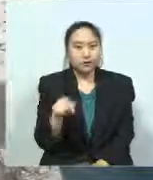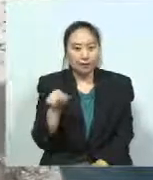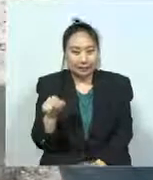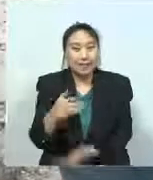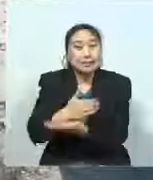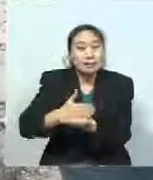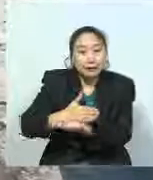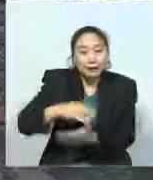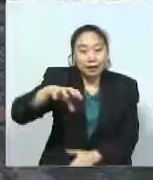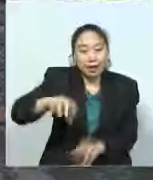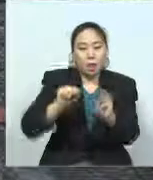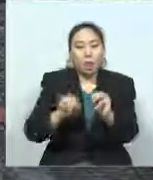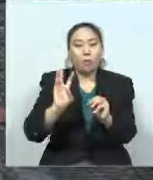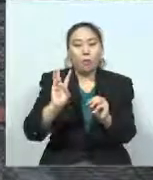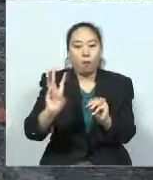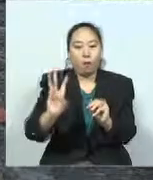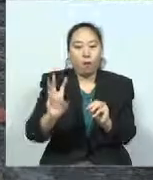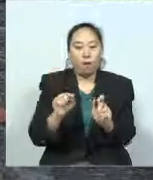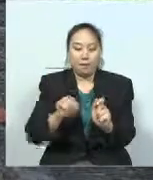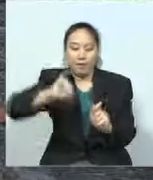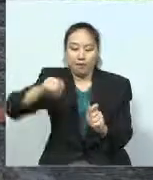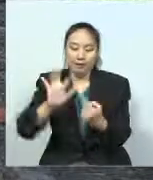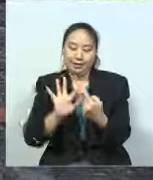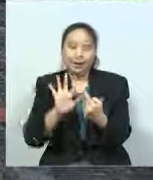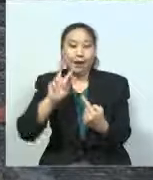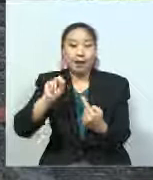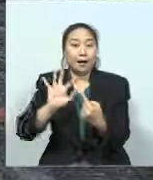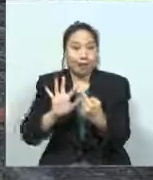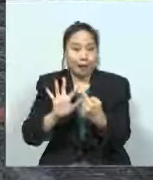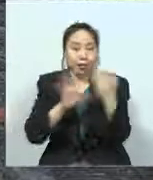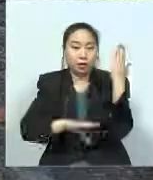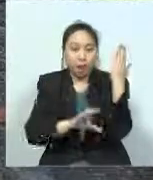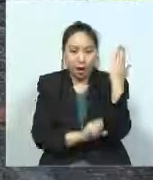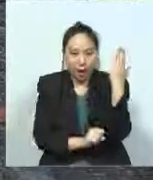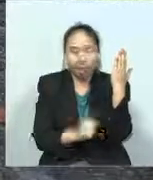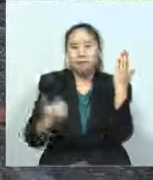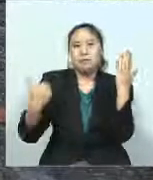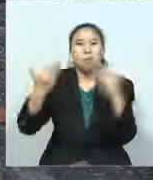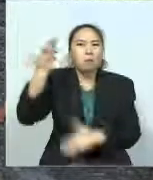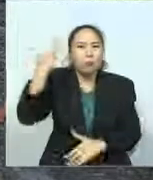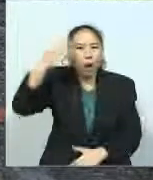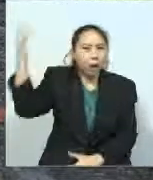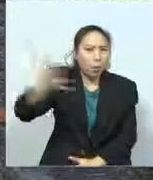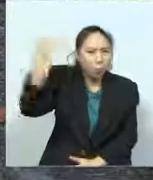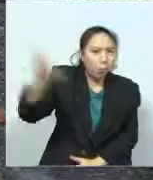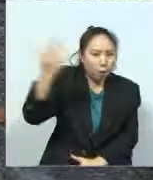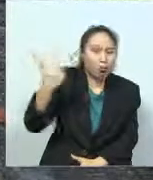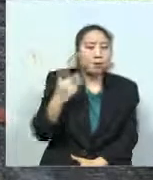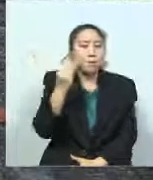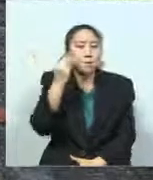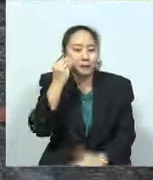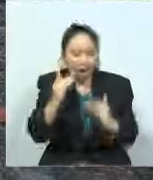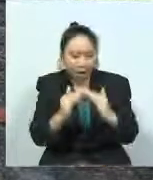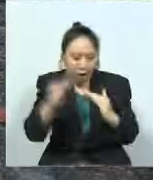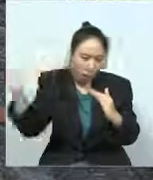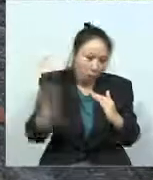างส่วนนะคะอยู่ที่หมู่6ตำบลนาทับอำเภอจะนะจังหวัดสงขลาหลังจากเกิดเหตุวาตภัยเมื่อวานนี้ค่ะมีทั้งบ้านเรือน